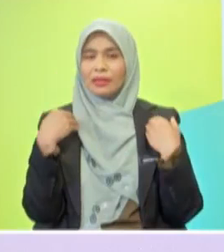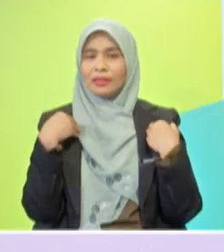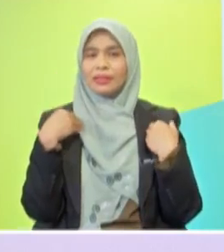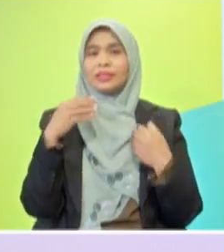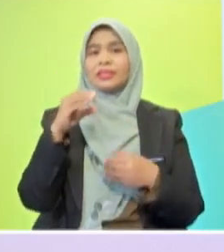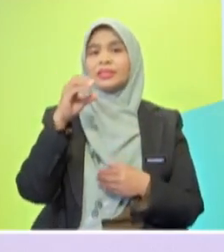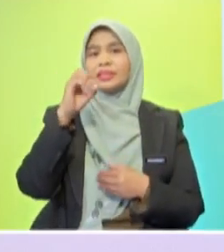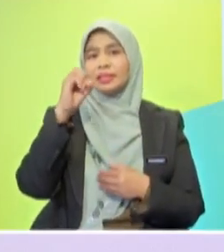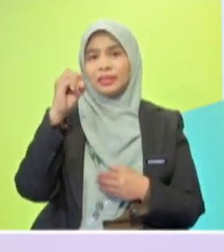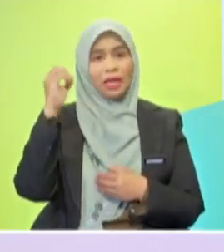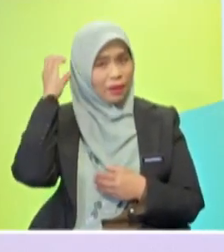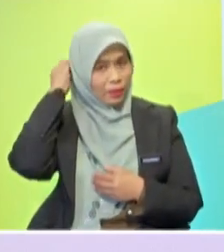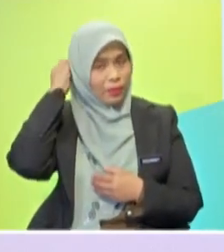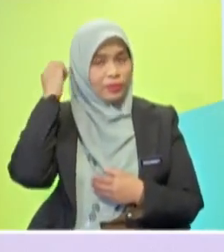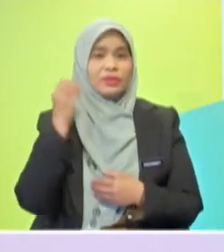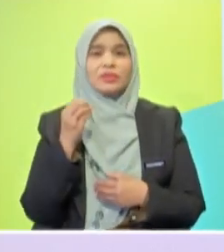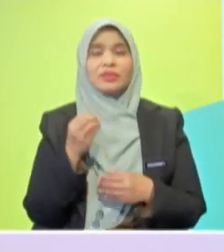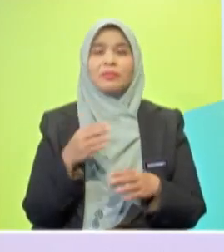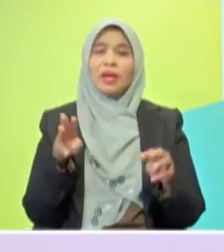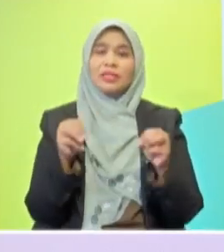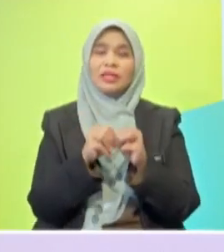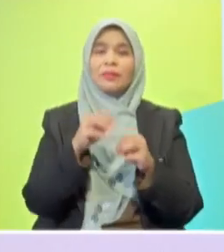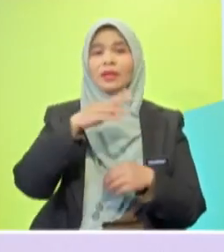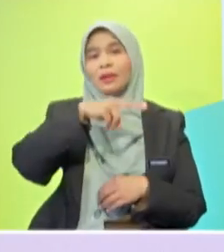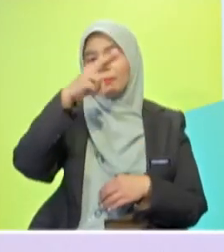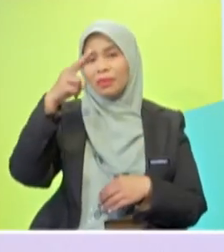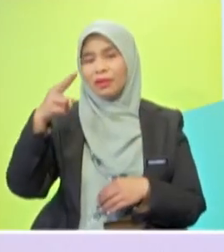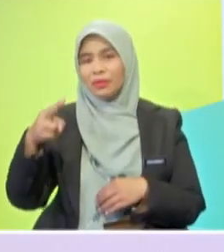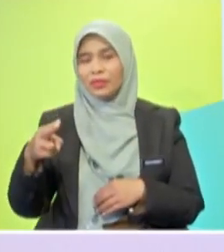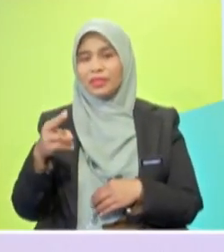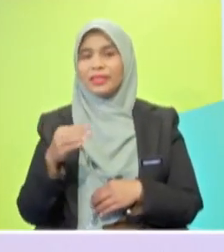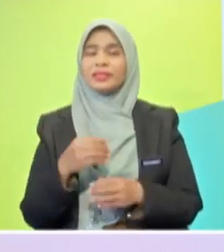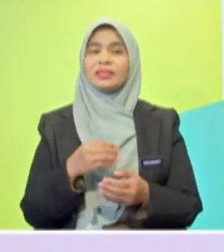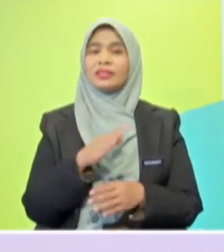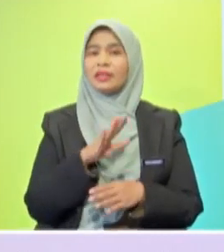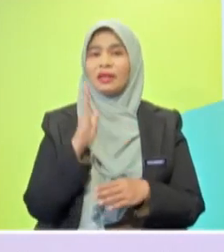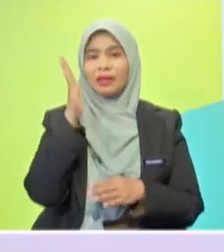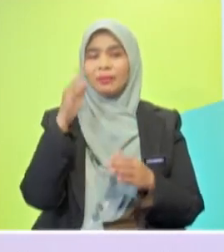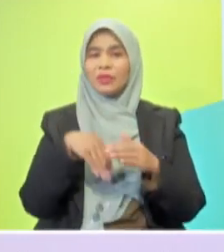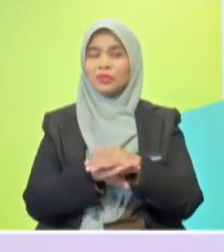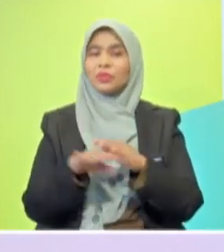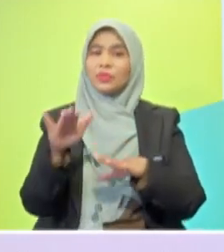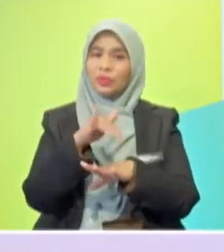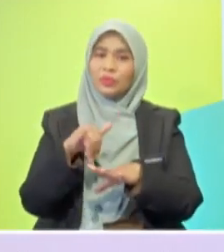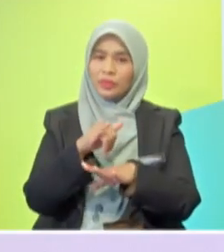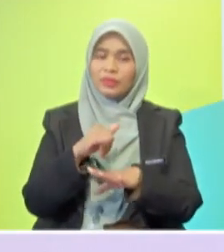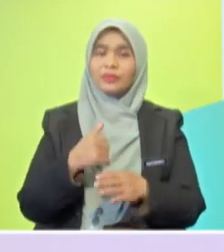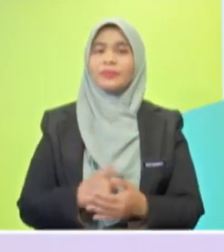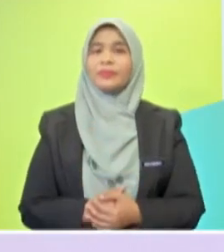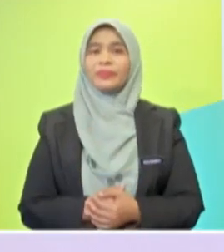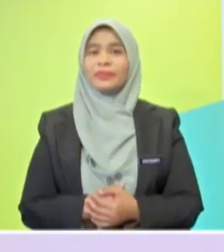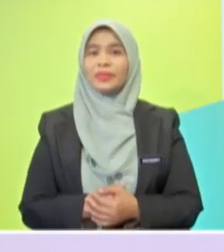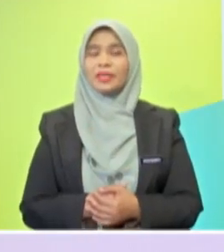sanggul seperti bonggol unta yang sengit. Mereka tidak akan masuk syurga serta tidak dapat mencium syurga. Riwayat Muslim, hadis riwayat